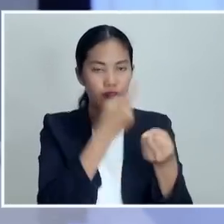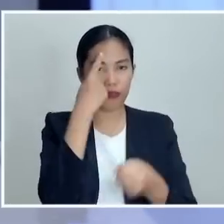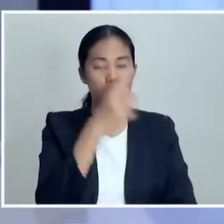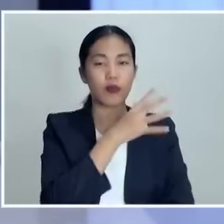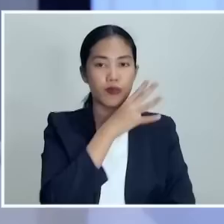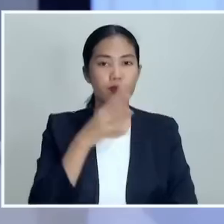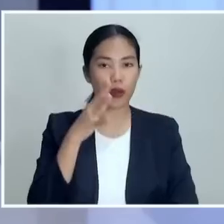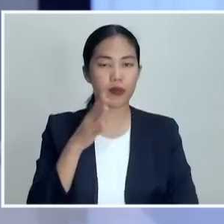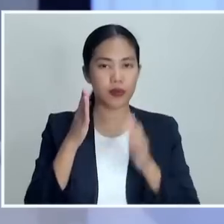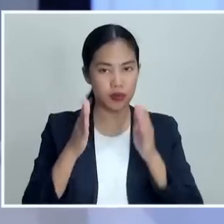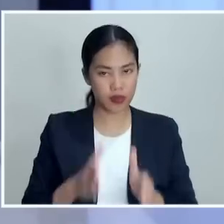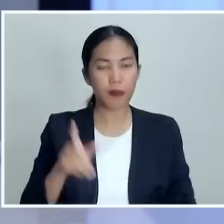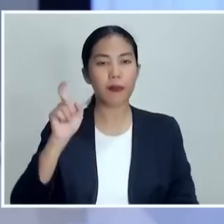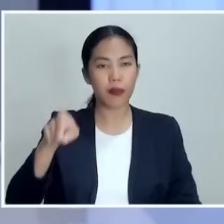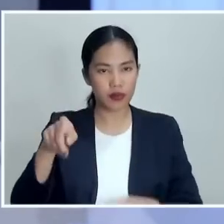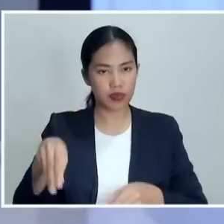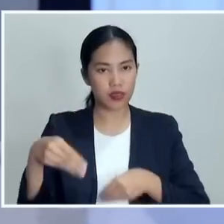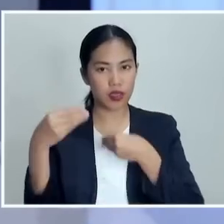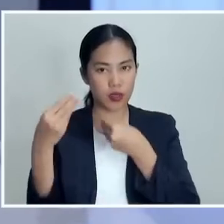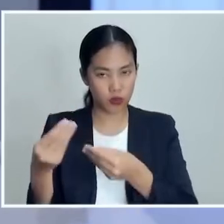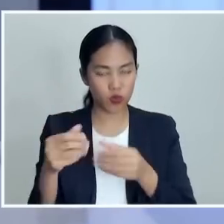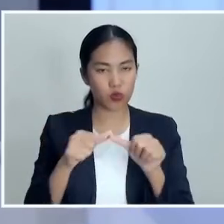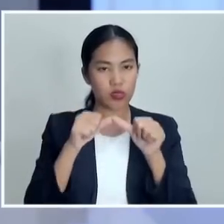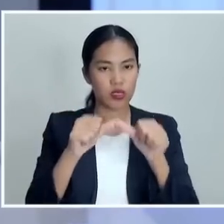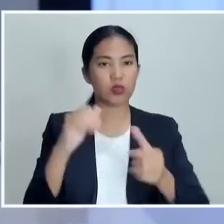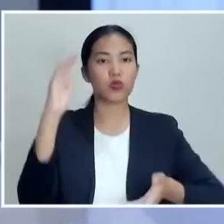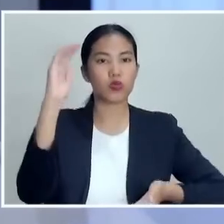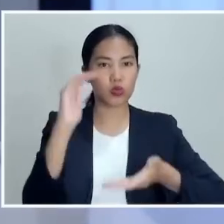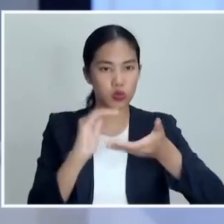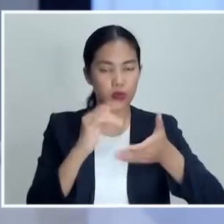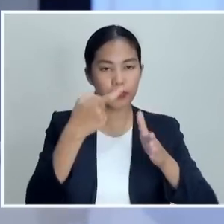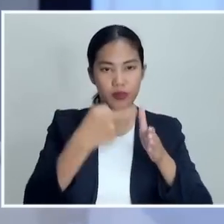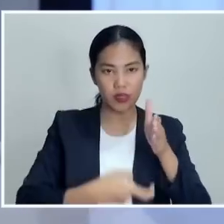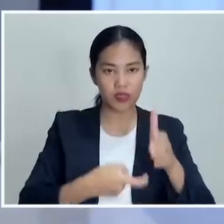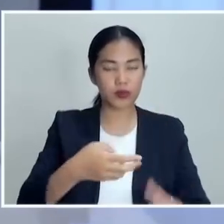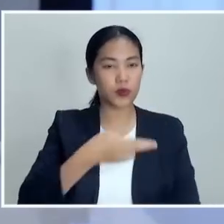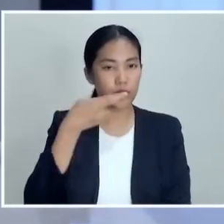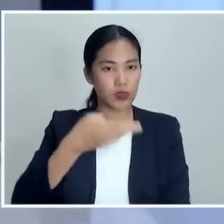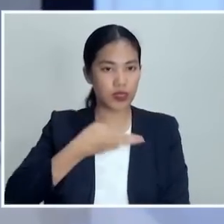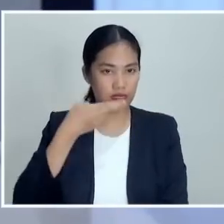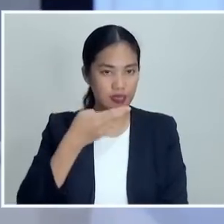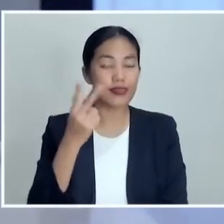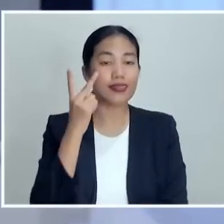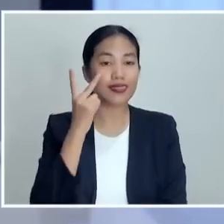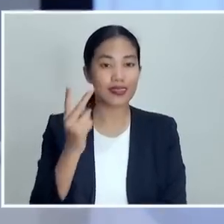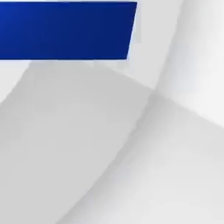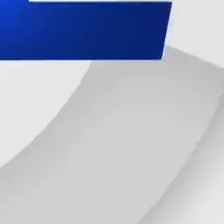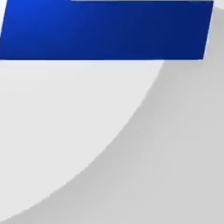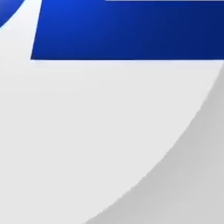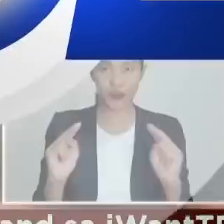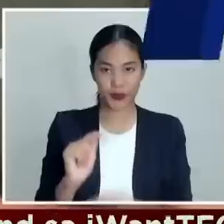para tuluyang bumaba ang presyo ng bigas. Nagpapatrol, Jerry's Manahan.